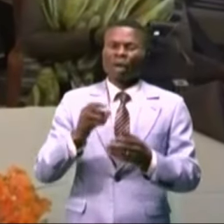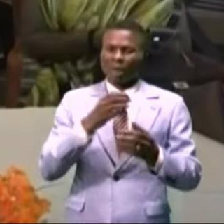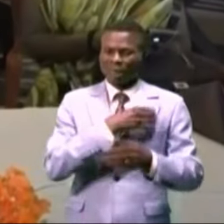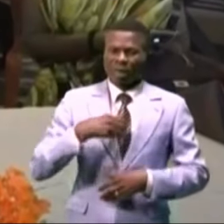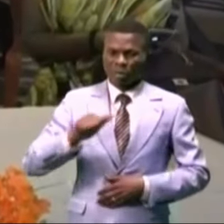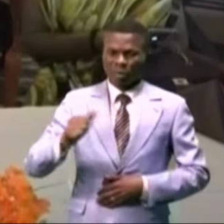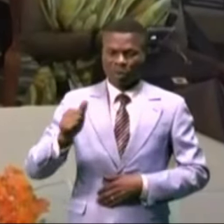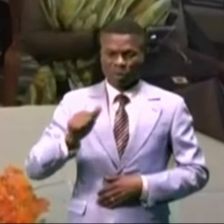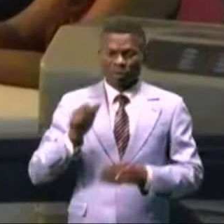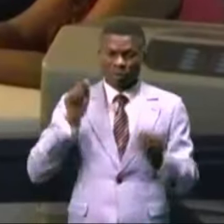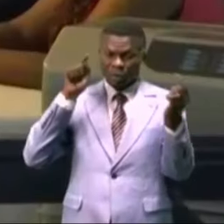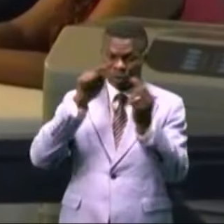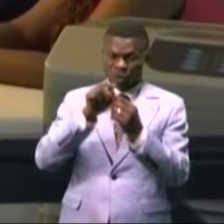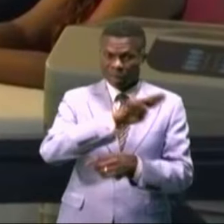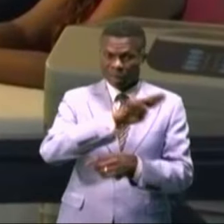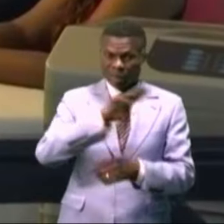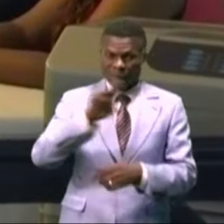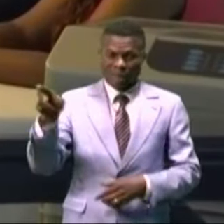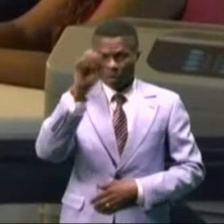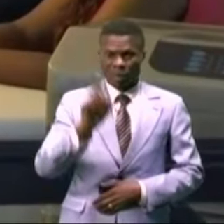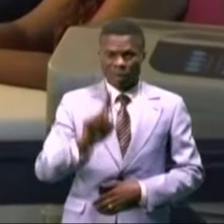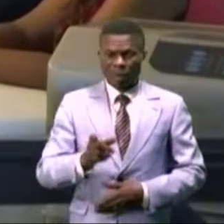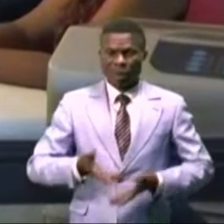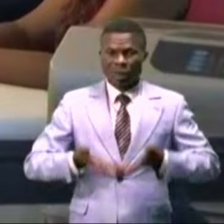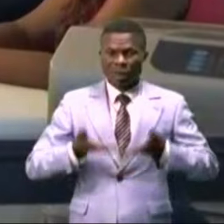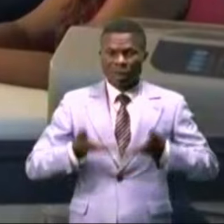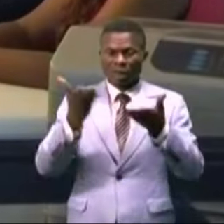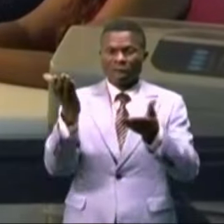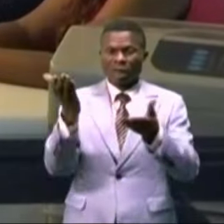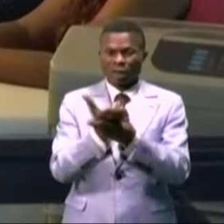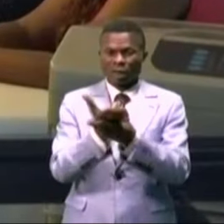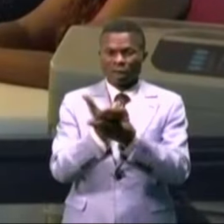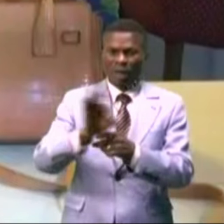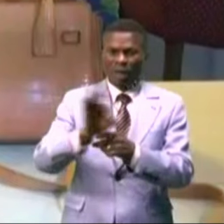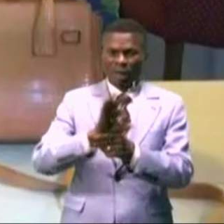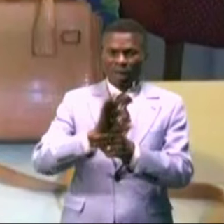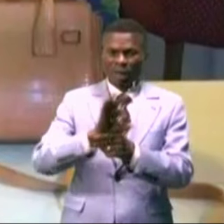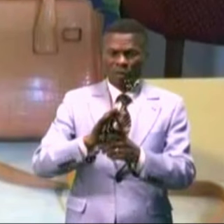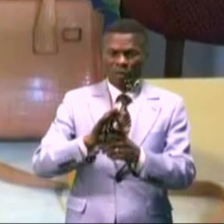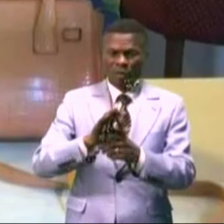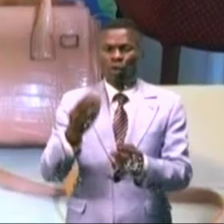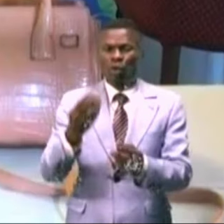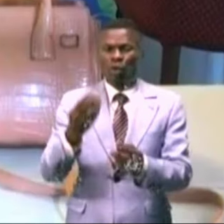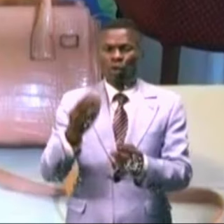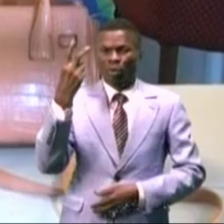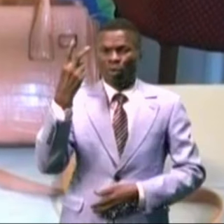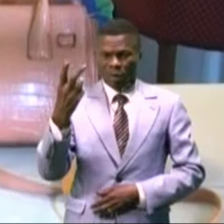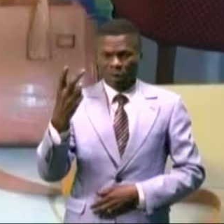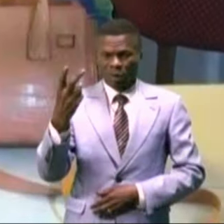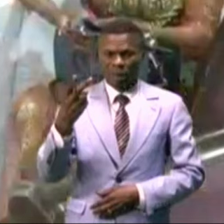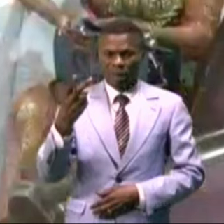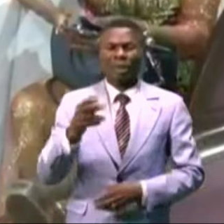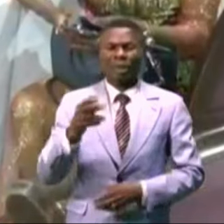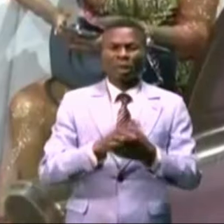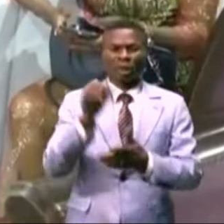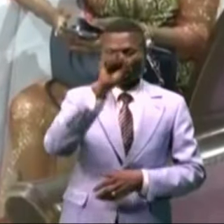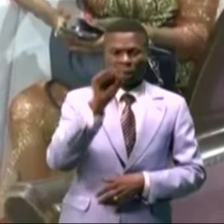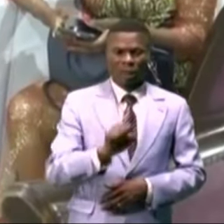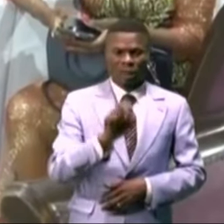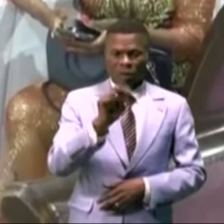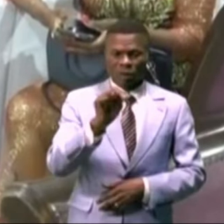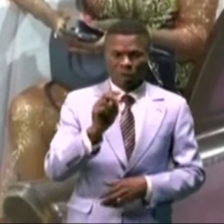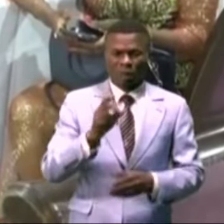l'horizon 2030, propose des modules de formation regroupés en deux catégories, les soft skills qui comprend